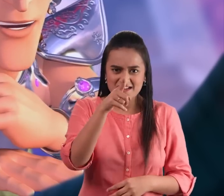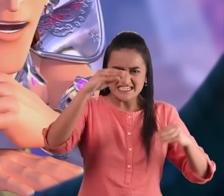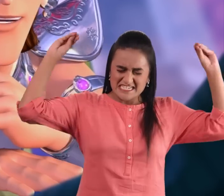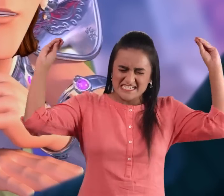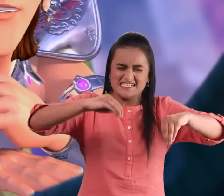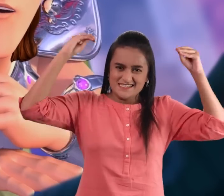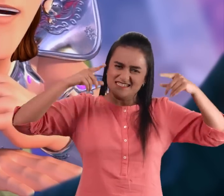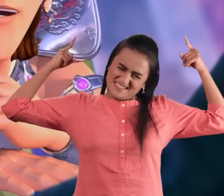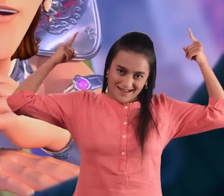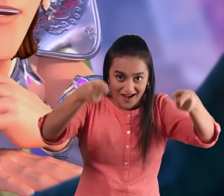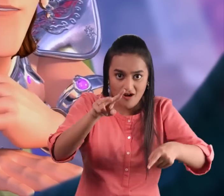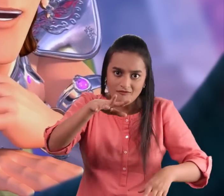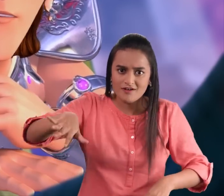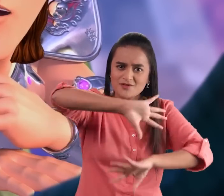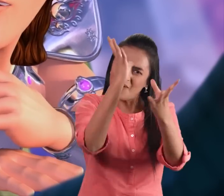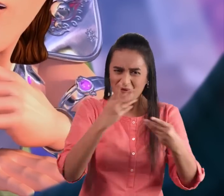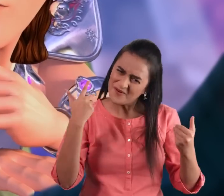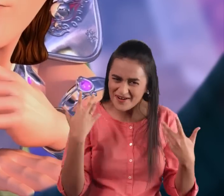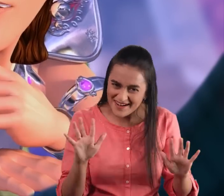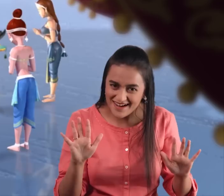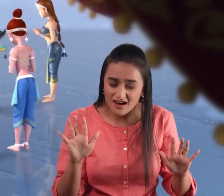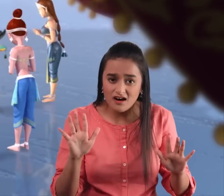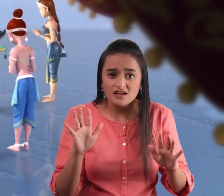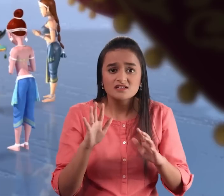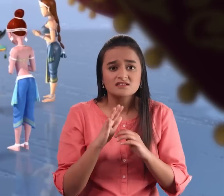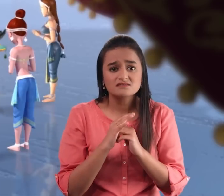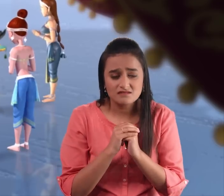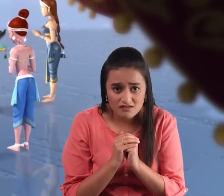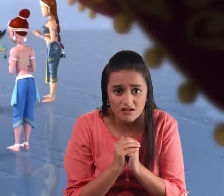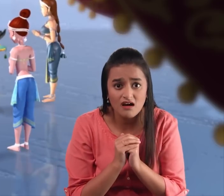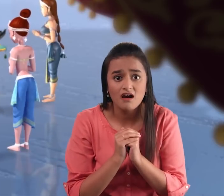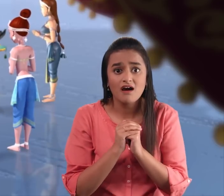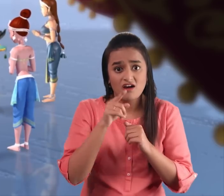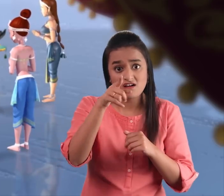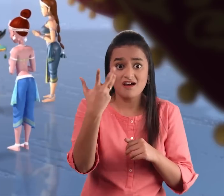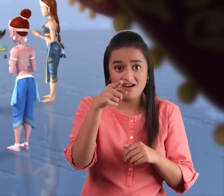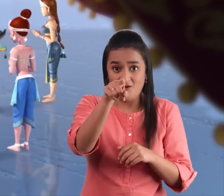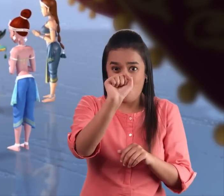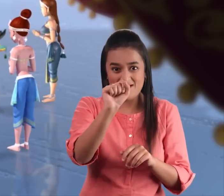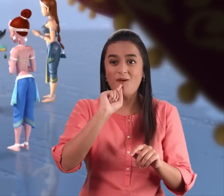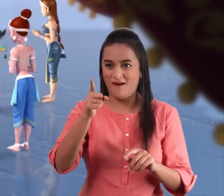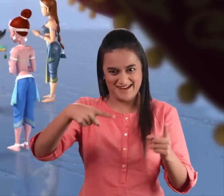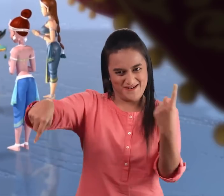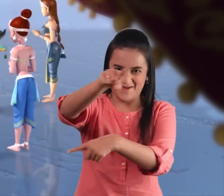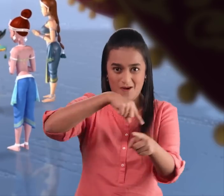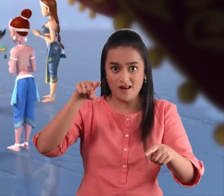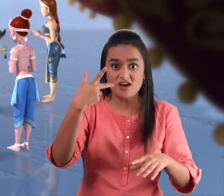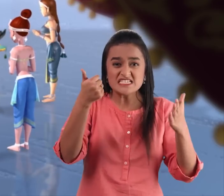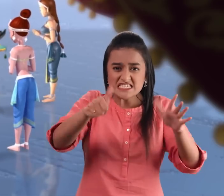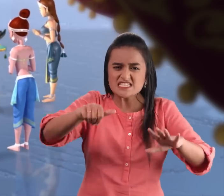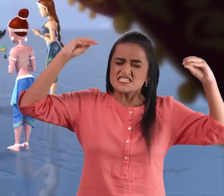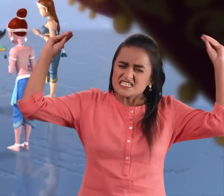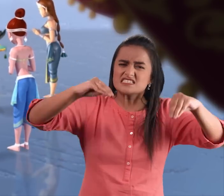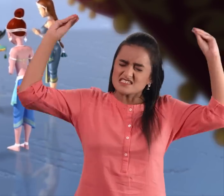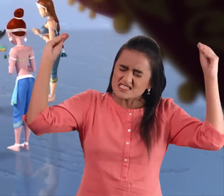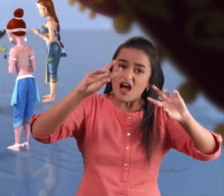क्या तुम्हारे तूफान के बाद भी वृंदावन का कोई चिन्ह बचा है? देवराज, आपके योद्धाओं ने पिछले 6 दिन और 6 रातों